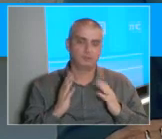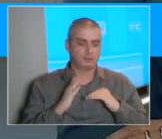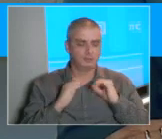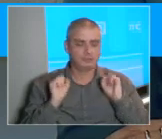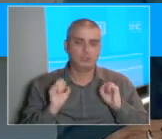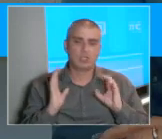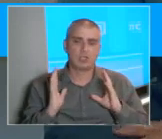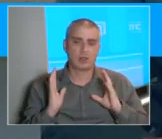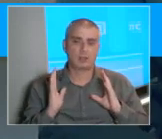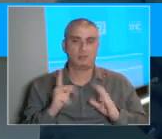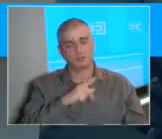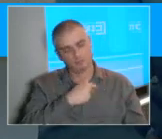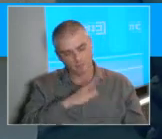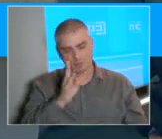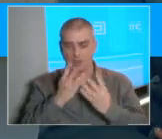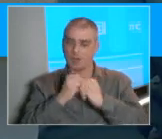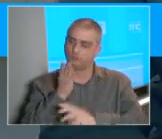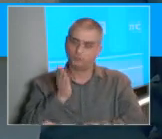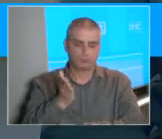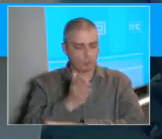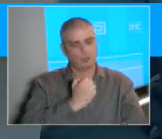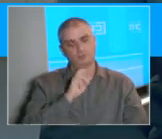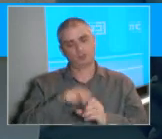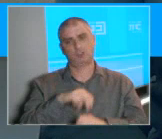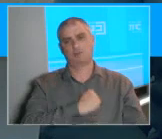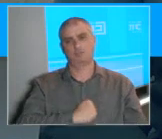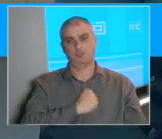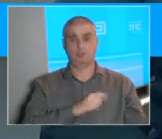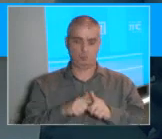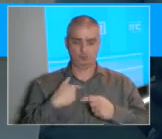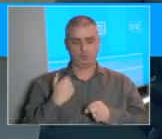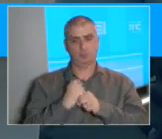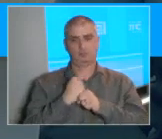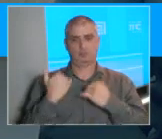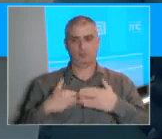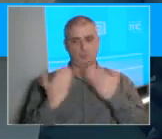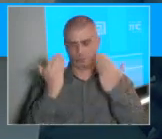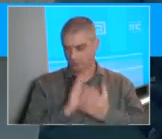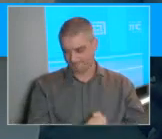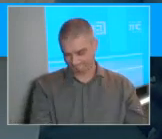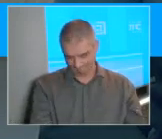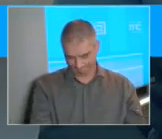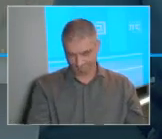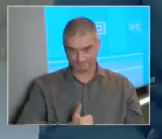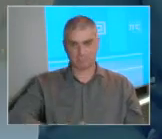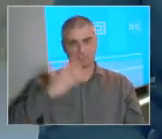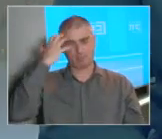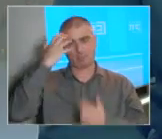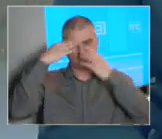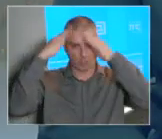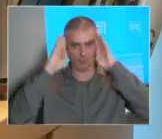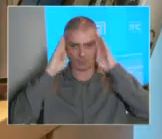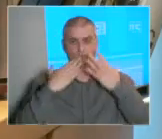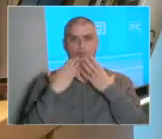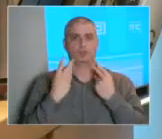היסודי כל כך, וילך אל המשפחות וישתתף בצערן, כפי שאני עשיתי הבוקר הזה. שר המדע אופיר אקוניס, תודה